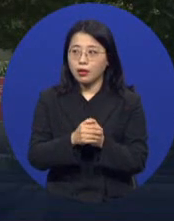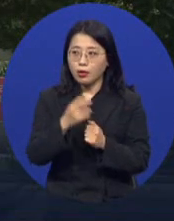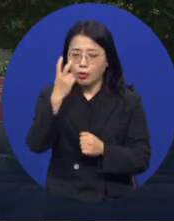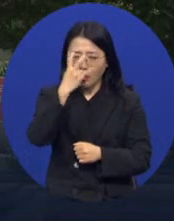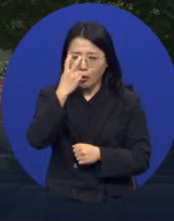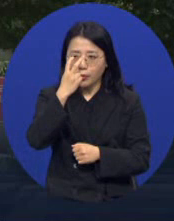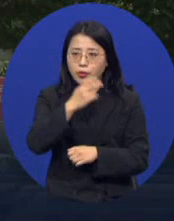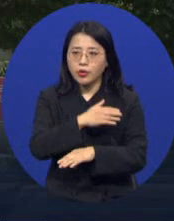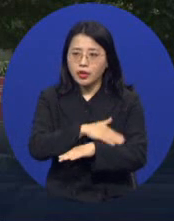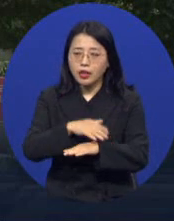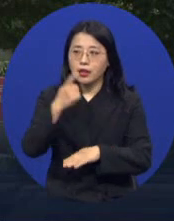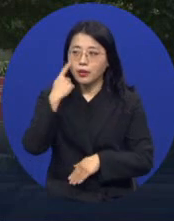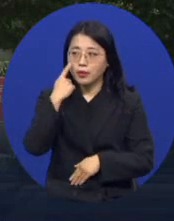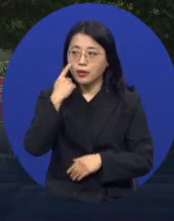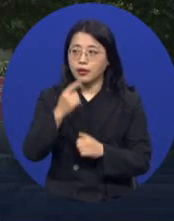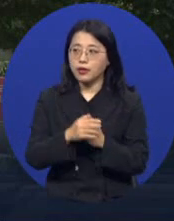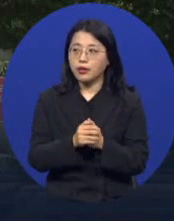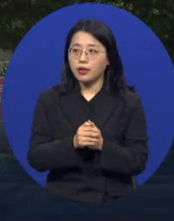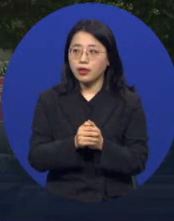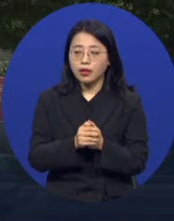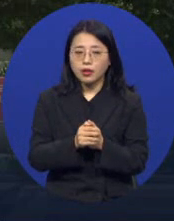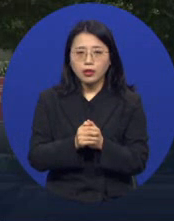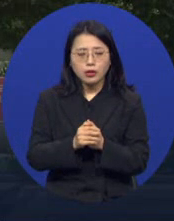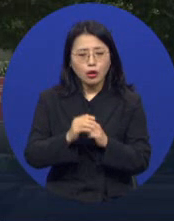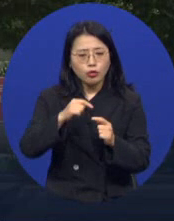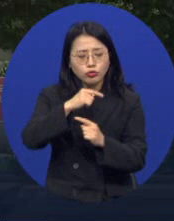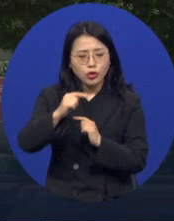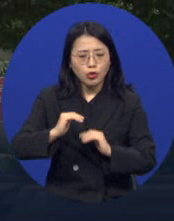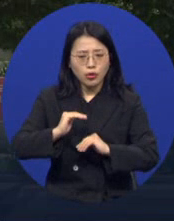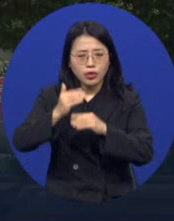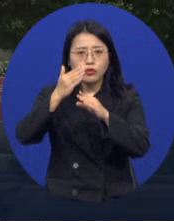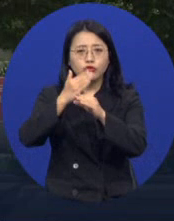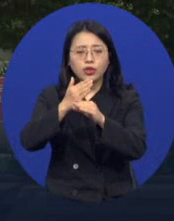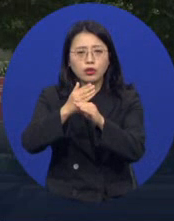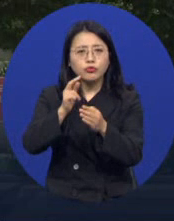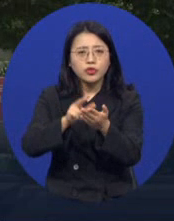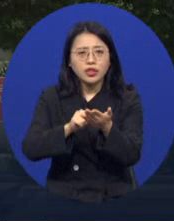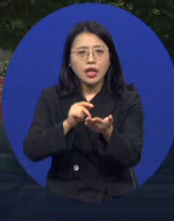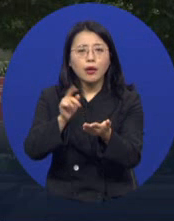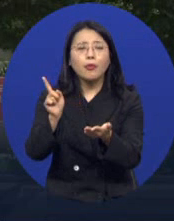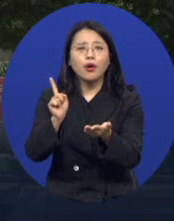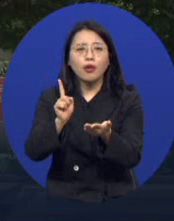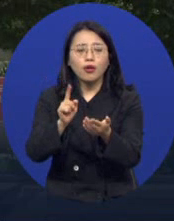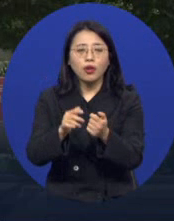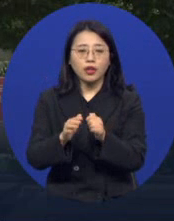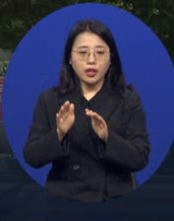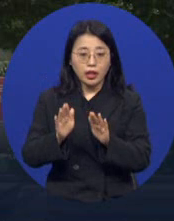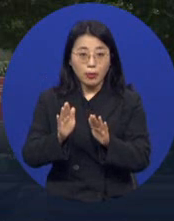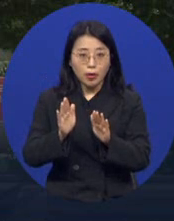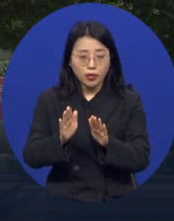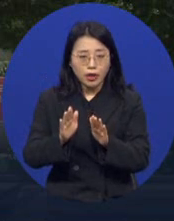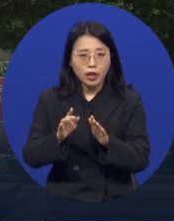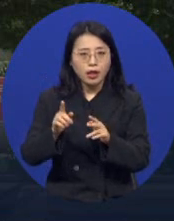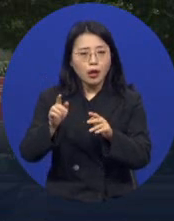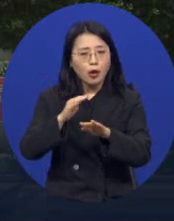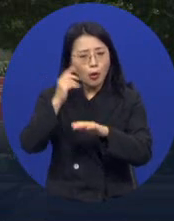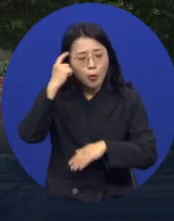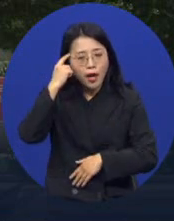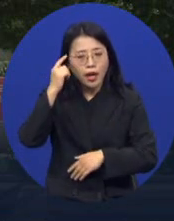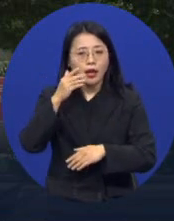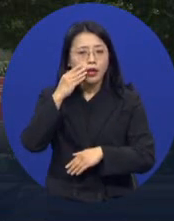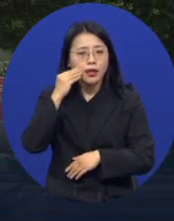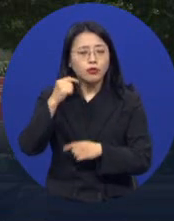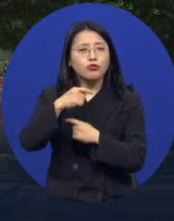사항으로 확인이 되고요. 이 부분이 이제 운영을 하는 과정에서 어떤 문제가 있어서 금번에 제대로 이행이 되지 못했는지에